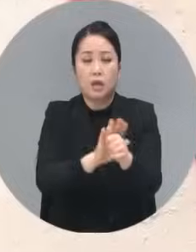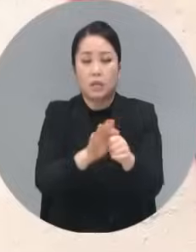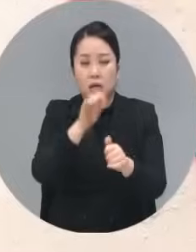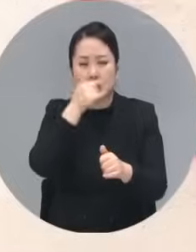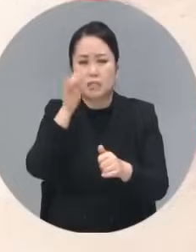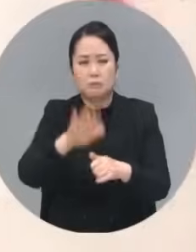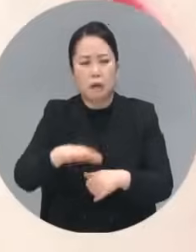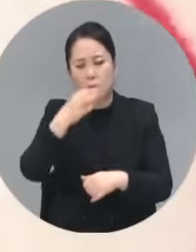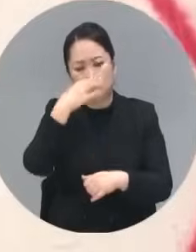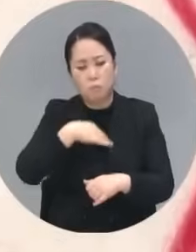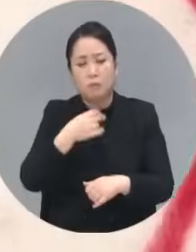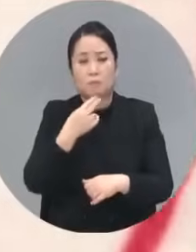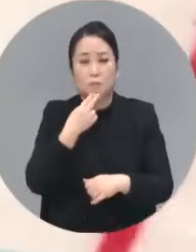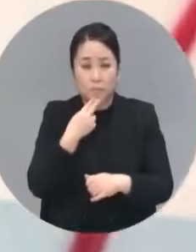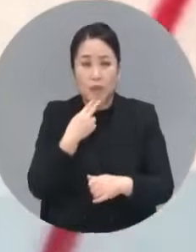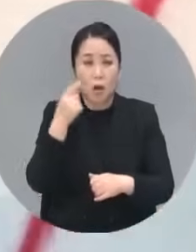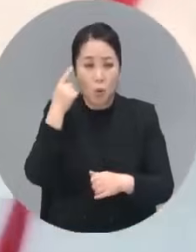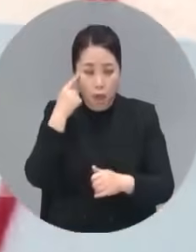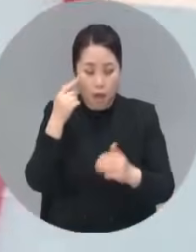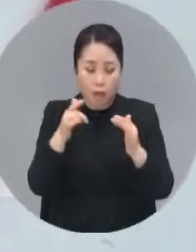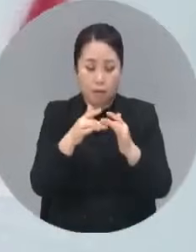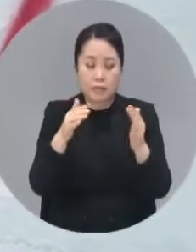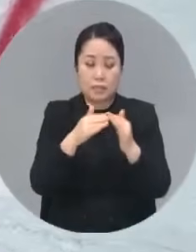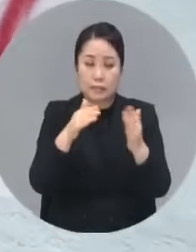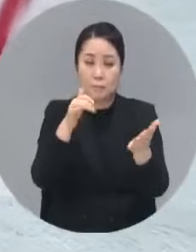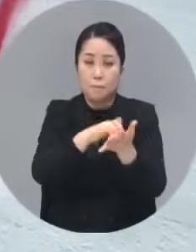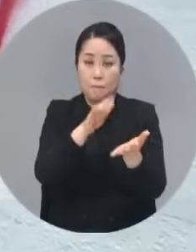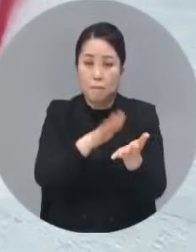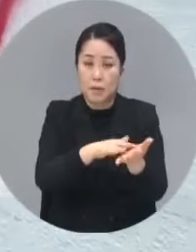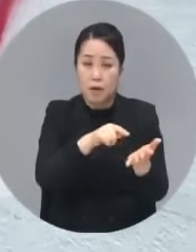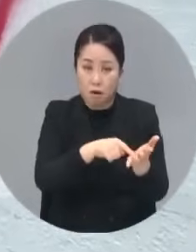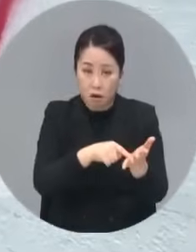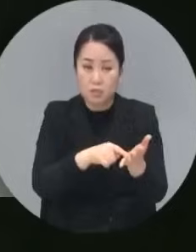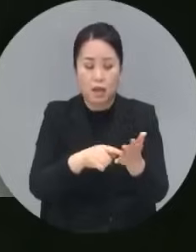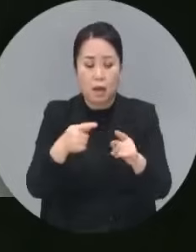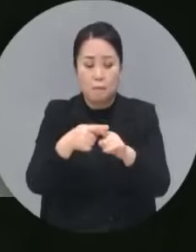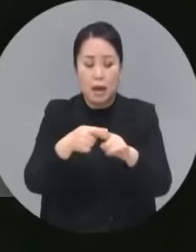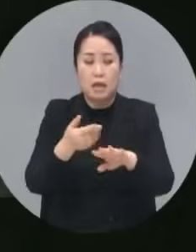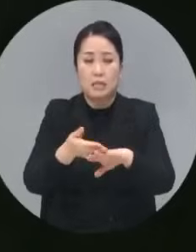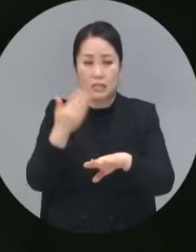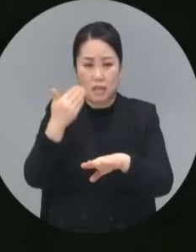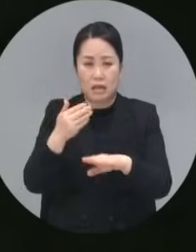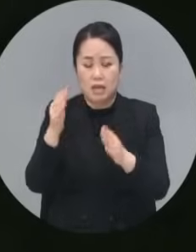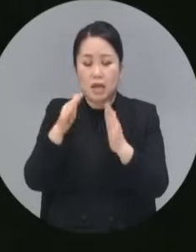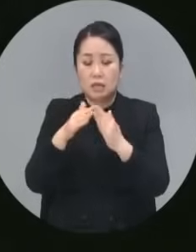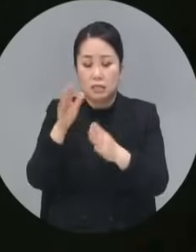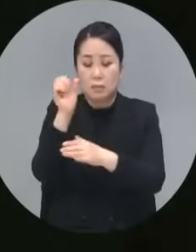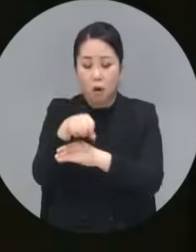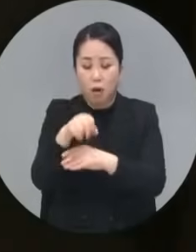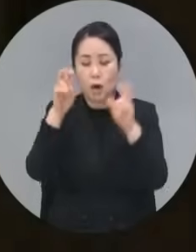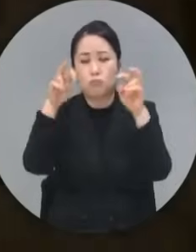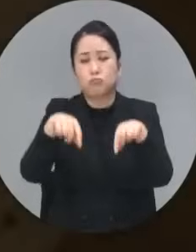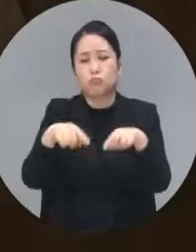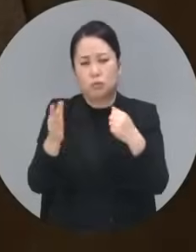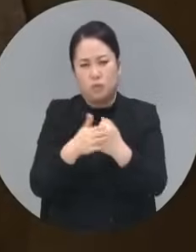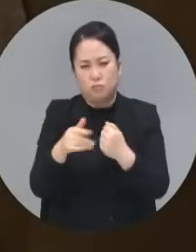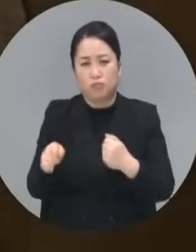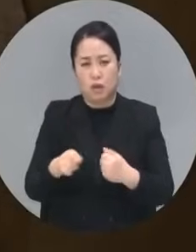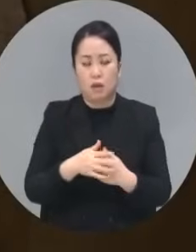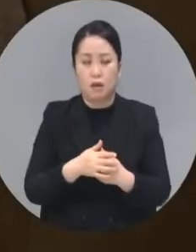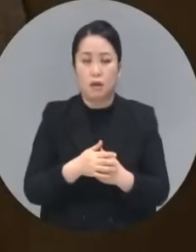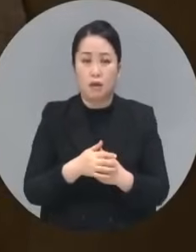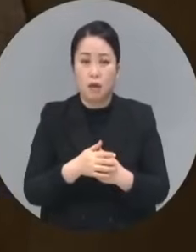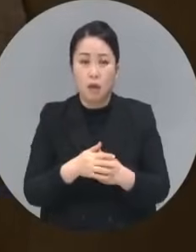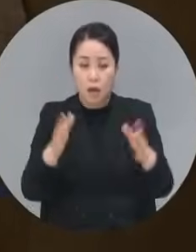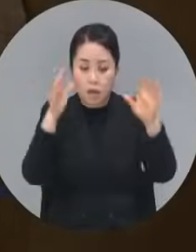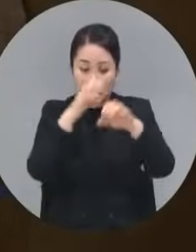어렵습니다. 원도심 빈집의 절반 이상이 이런 지원 대상에서 제외되는 무허가 주택이기 때문입니다.